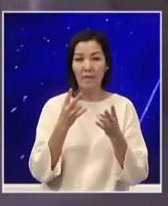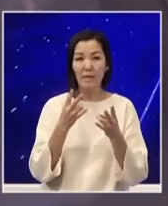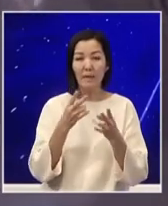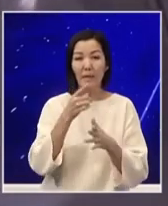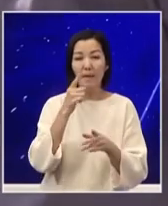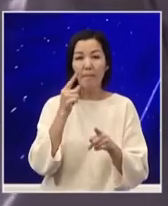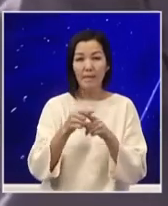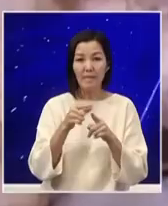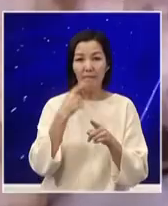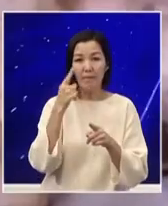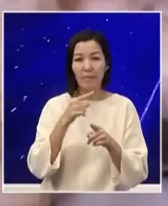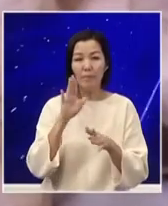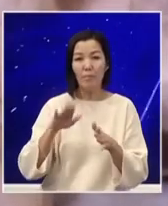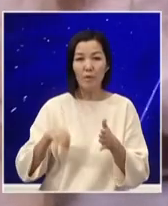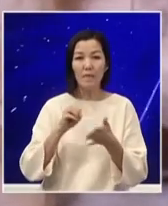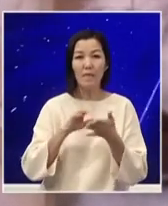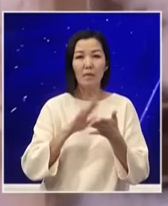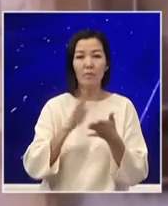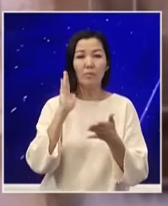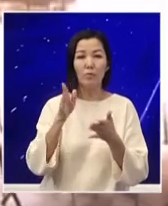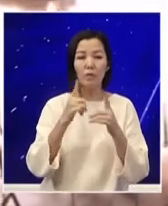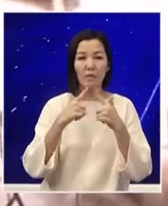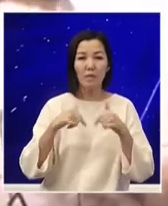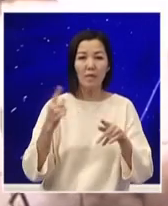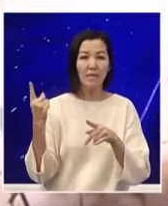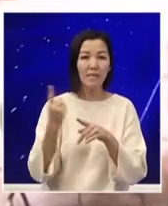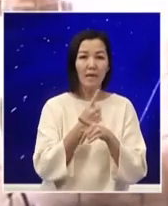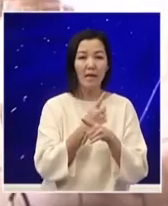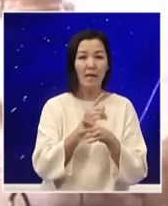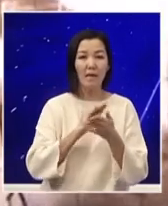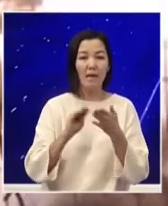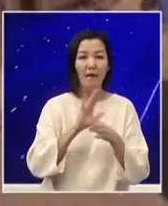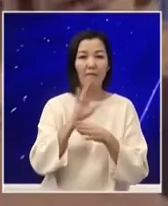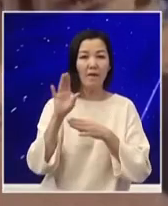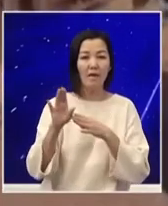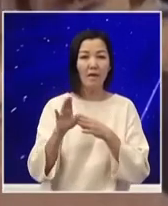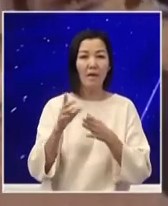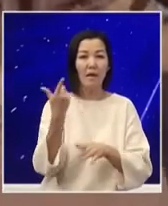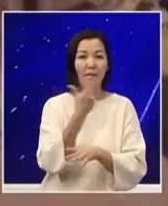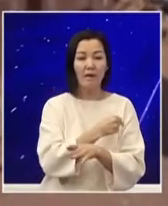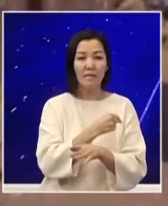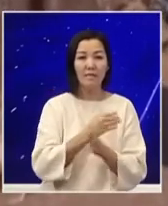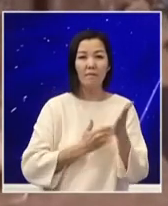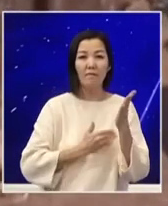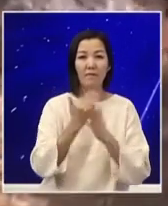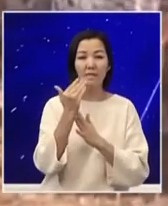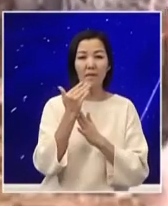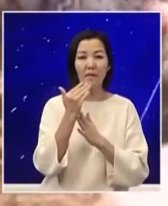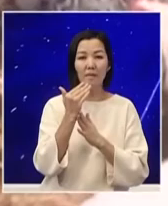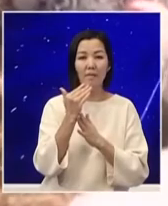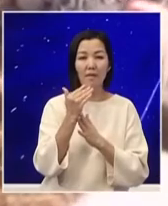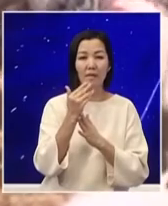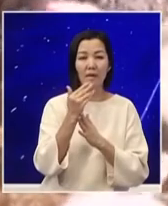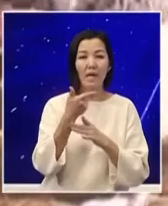словам специалистов, после регистрации будет сформирована единая заявка для приобретения вакцины от